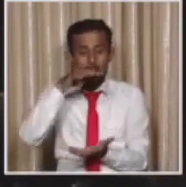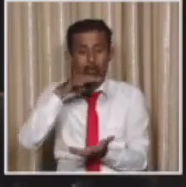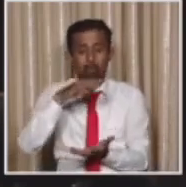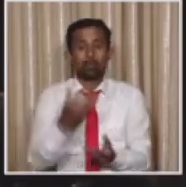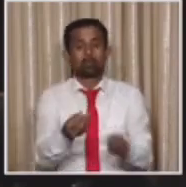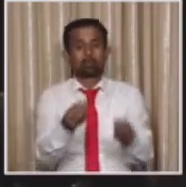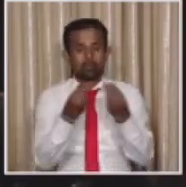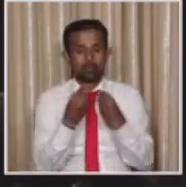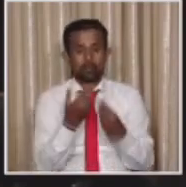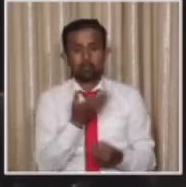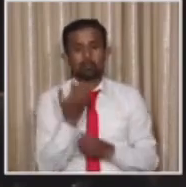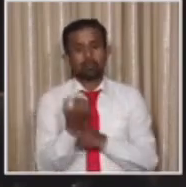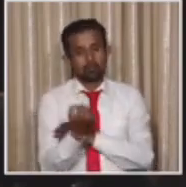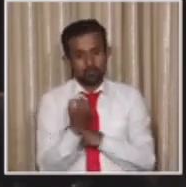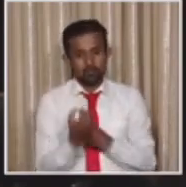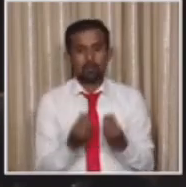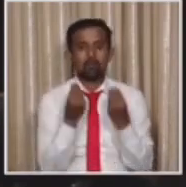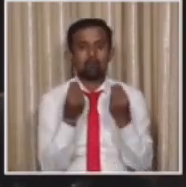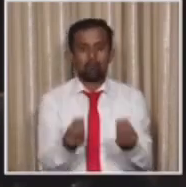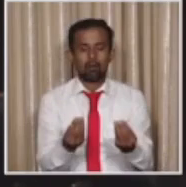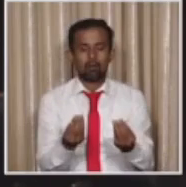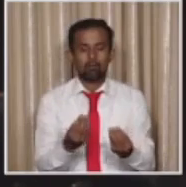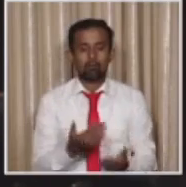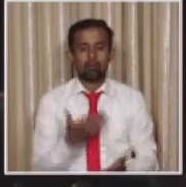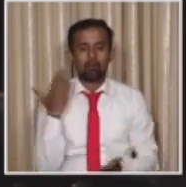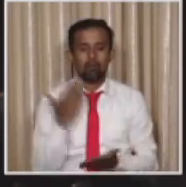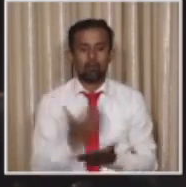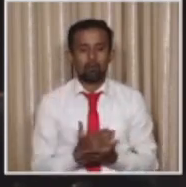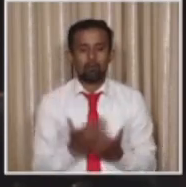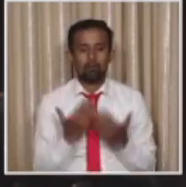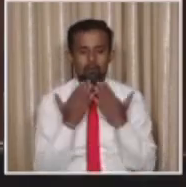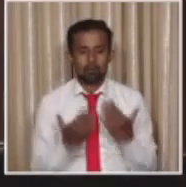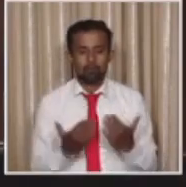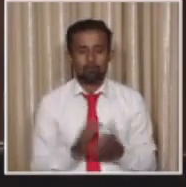දෙන්න පුළුවන් ශක්තිය එතනින් ලැබේවයි කියලා ප්‍රාර්ථනා කරමින් මගේ වචන ස්වල්ප අවසන් කරමි.